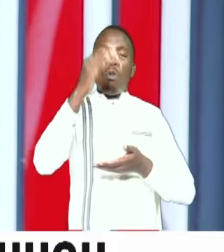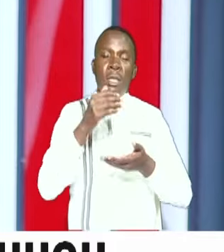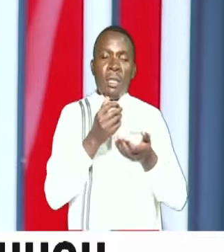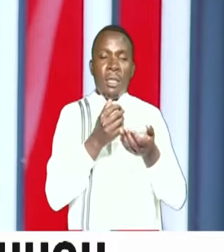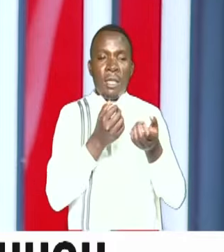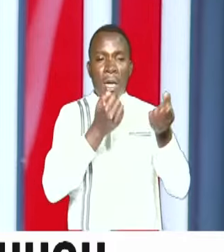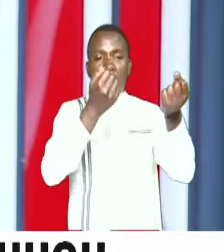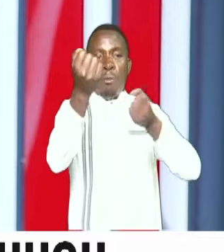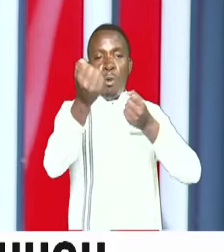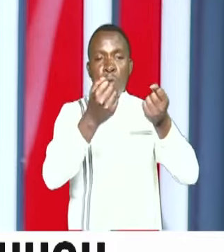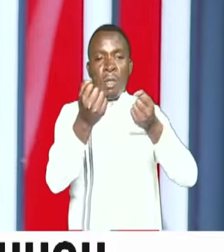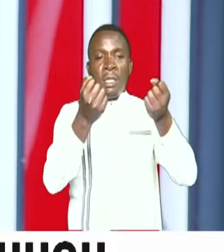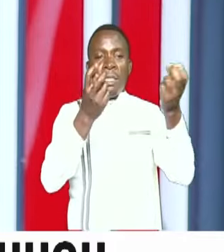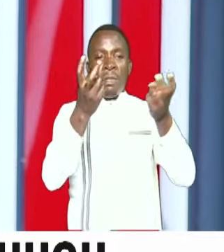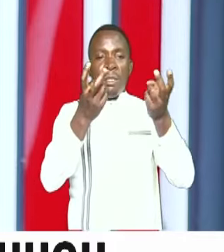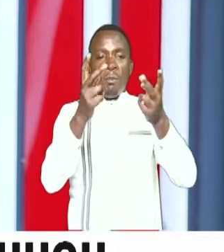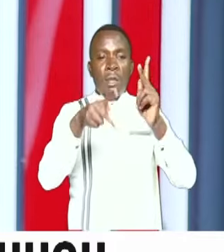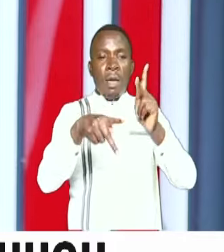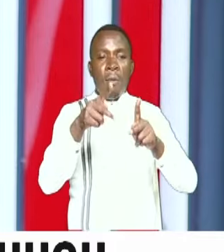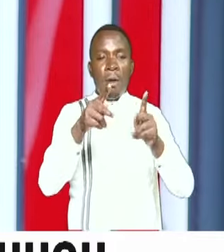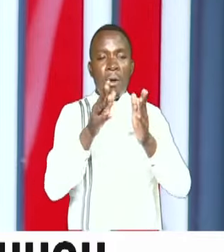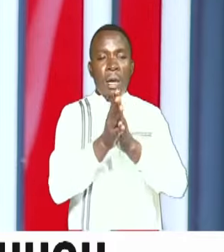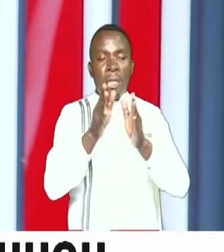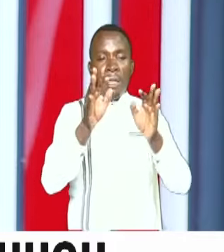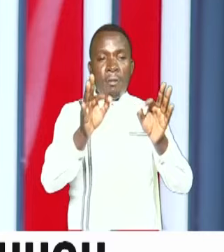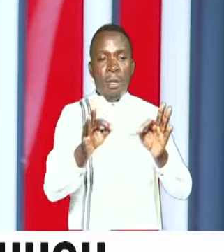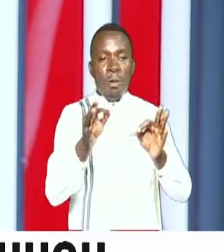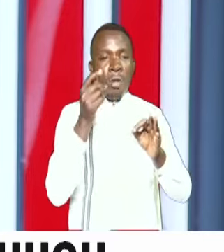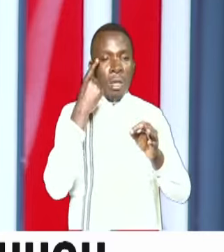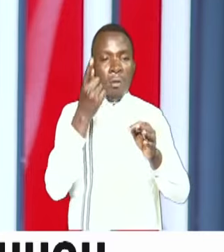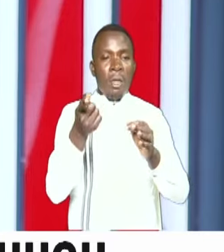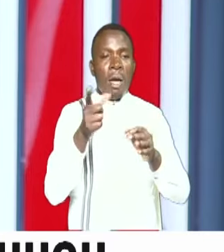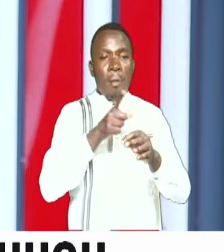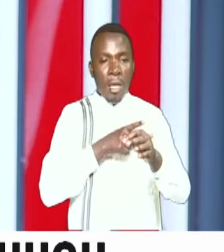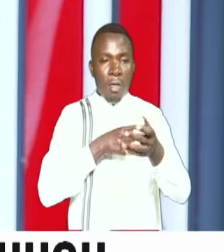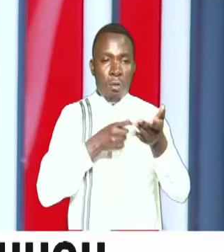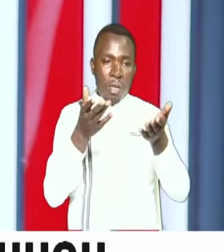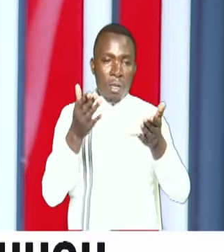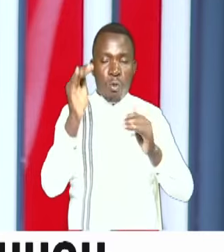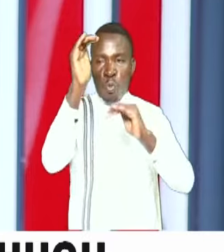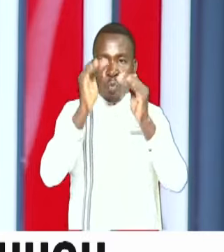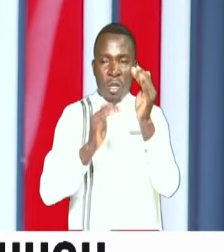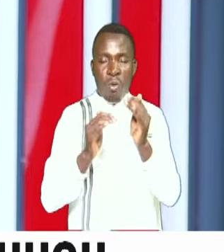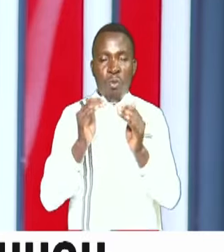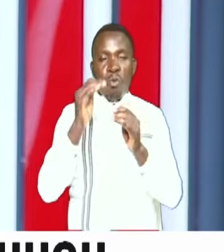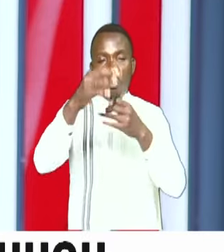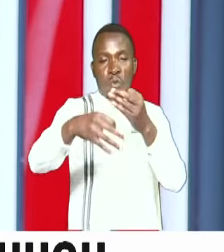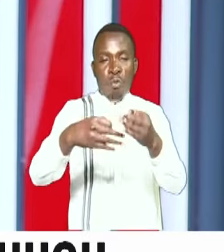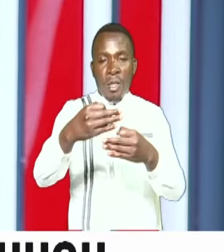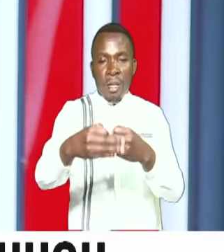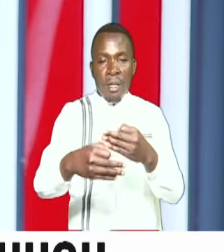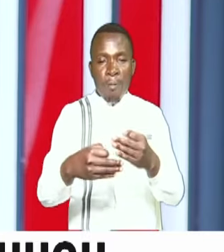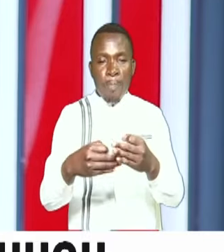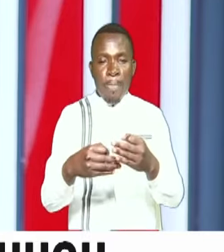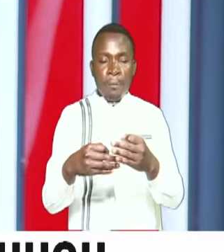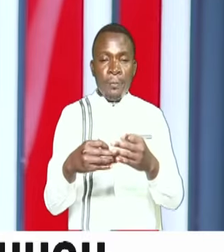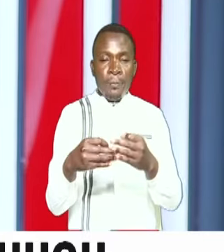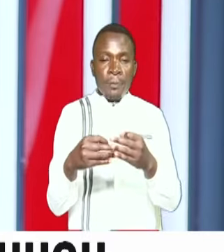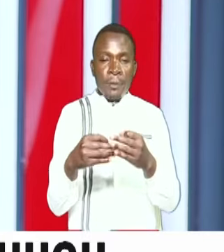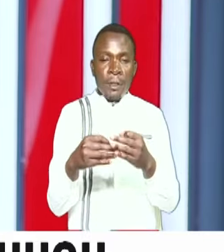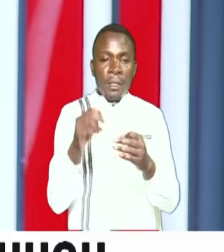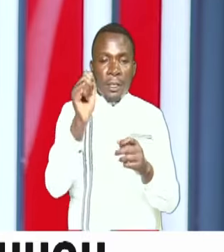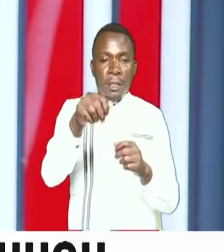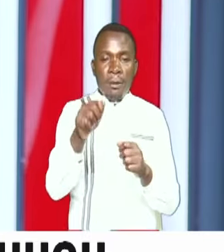zitwara ibintu. Ubwo rero turabona ko hari amahirwe mu rugo rwego rw'inganda ndetse kuri icyo